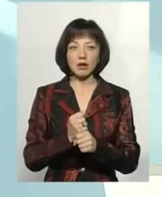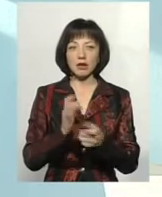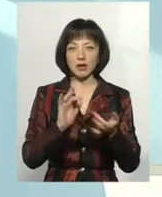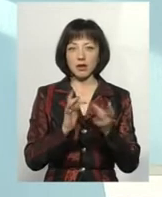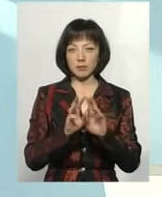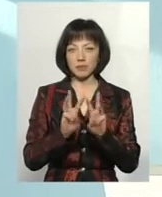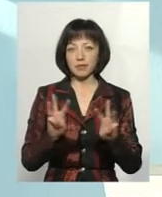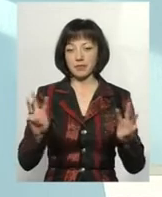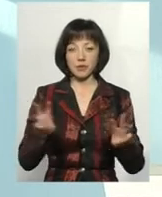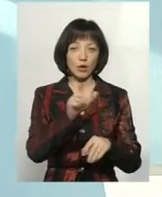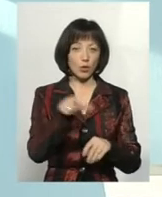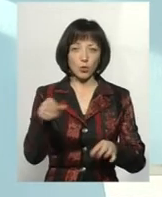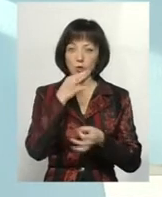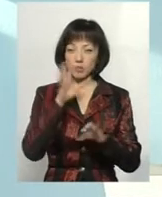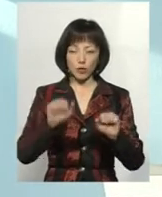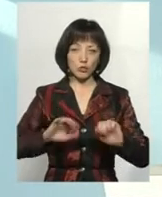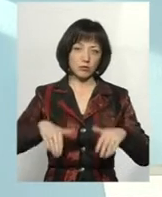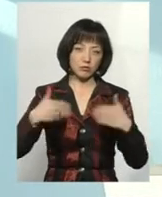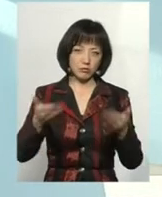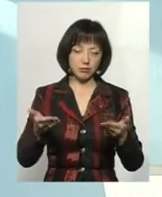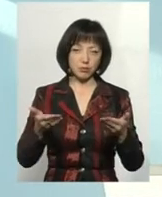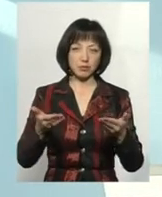люди всі можуть надавати свої пропозиції, але